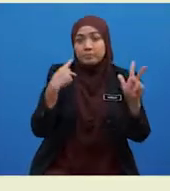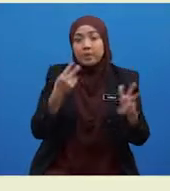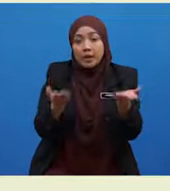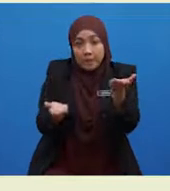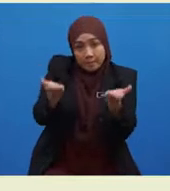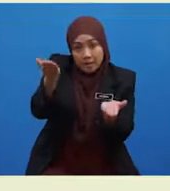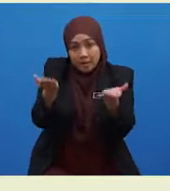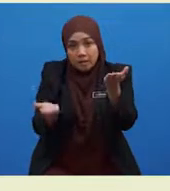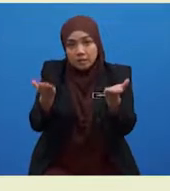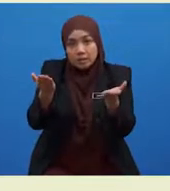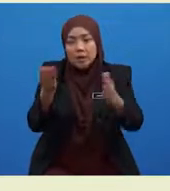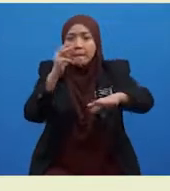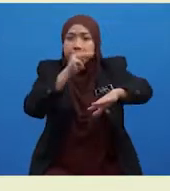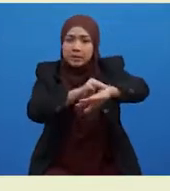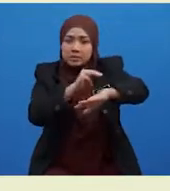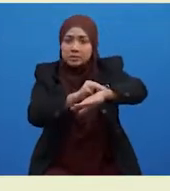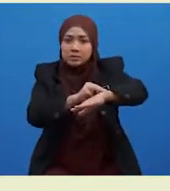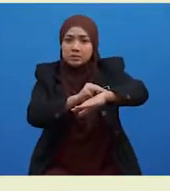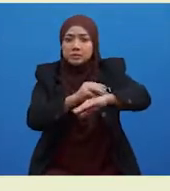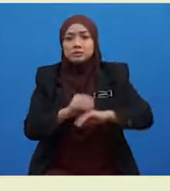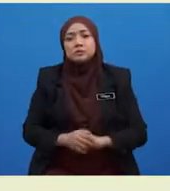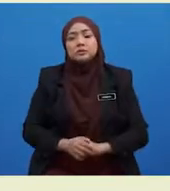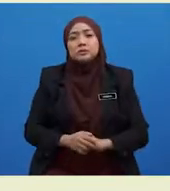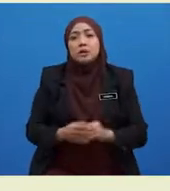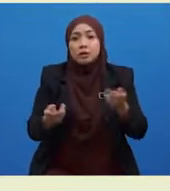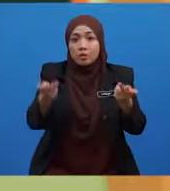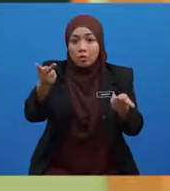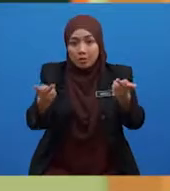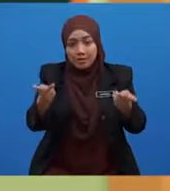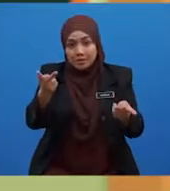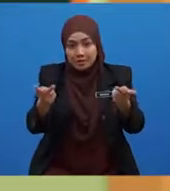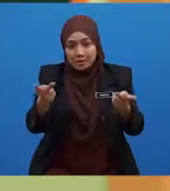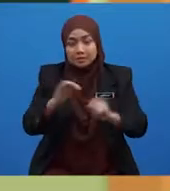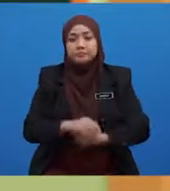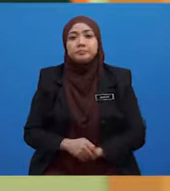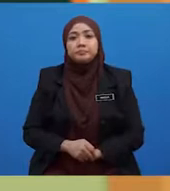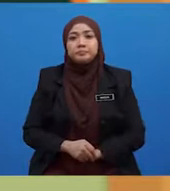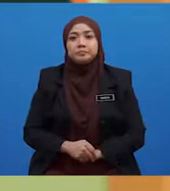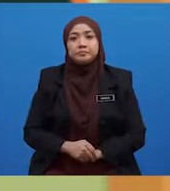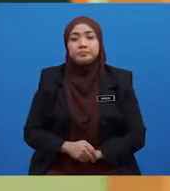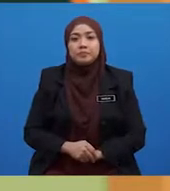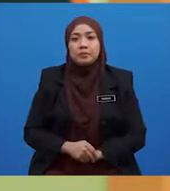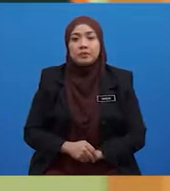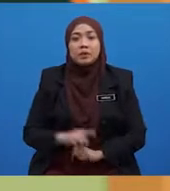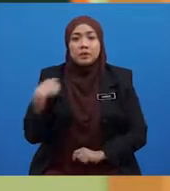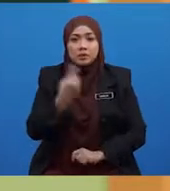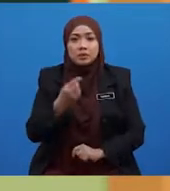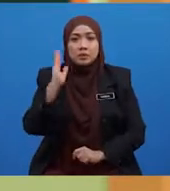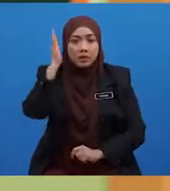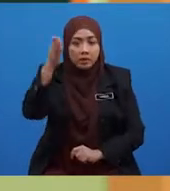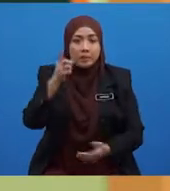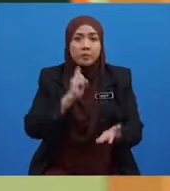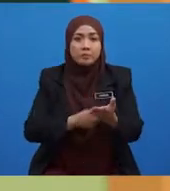imbangan, masa reaksi dan koordinasi. Kali ini, kita akan membicarakan apa